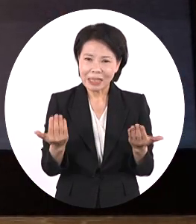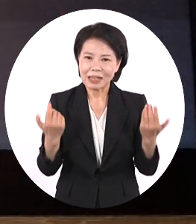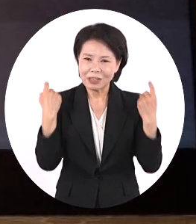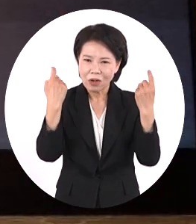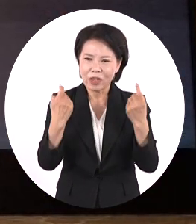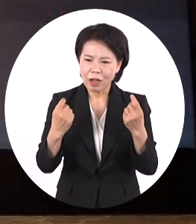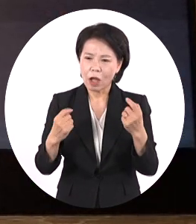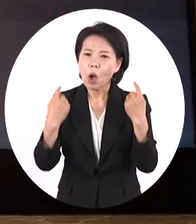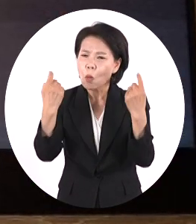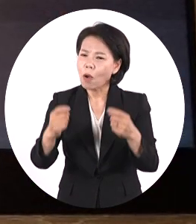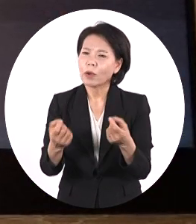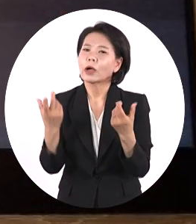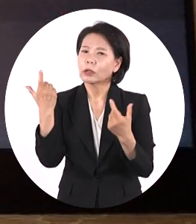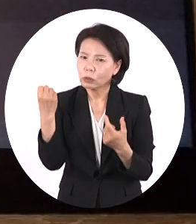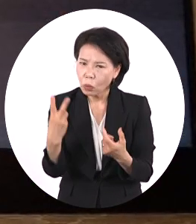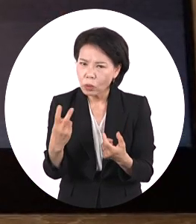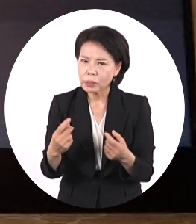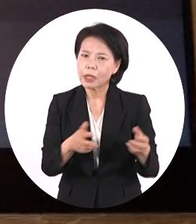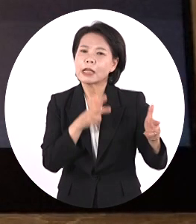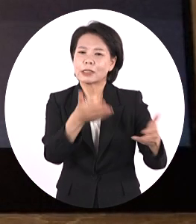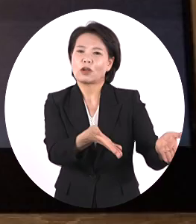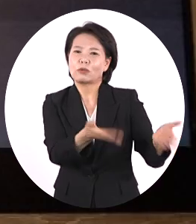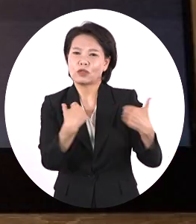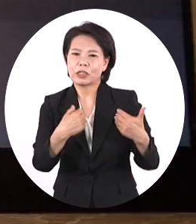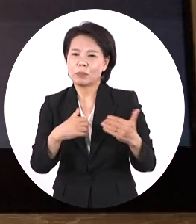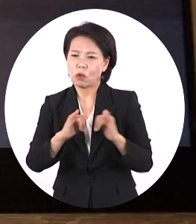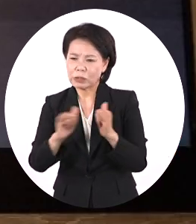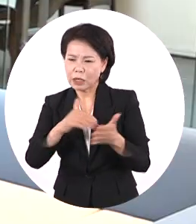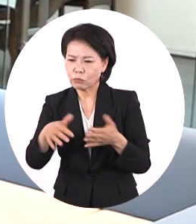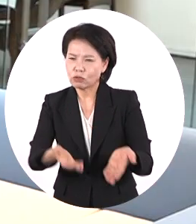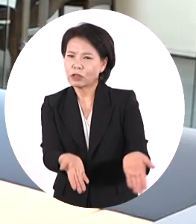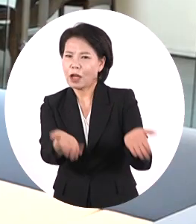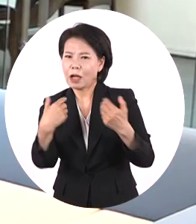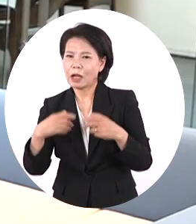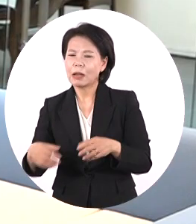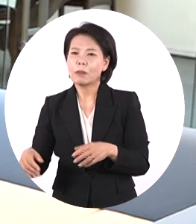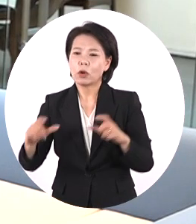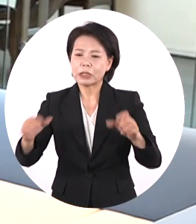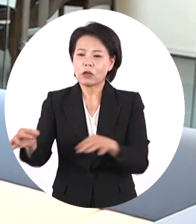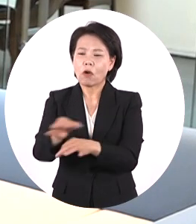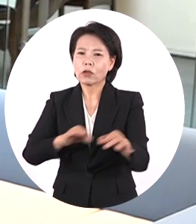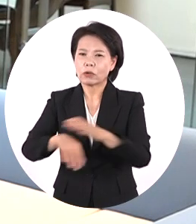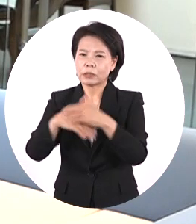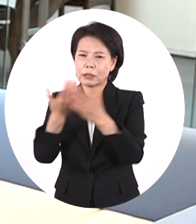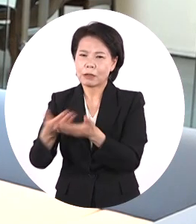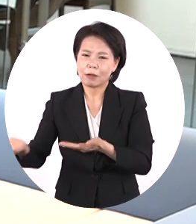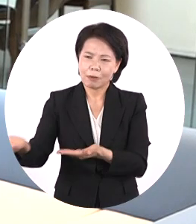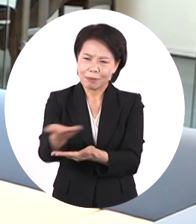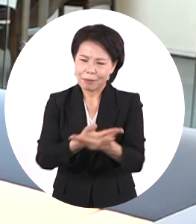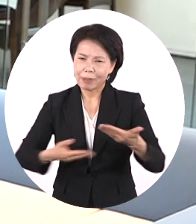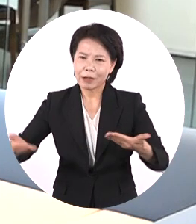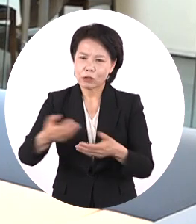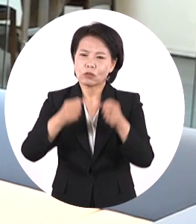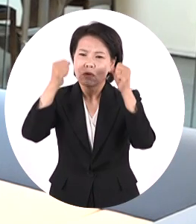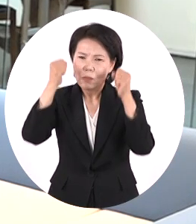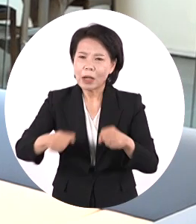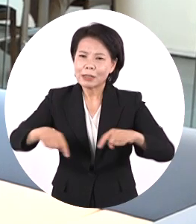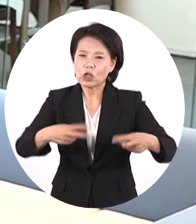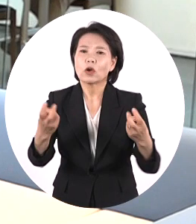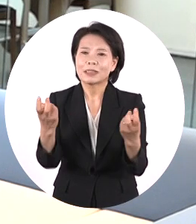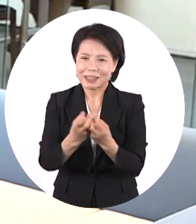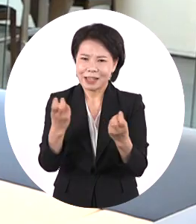제주워케이션은 관광을 넘어 기업 유치, 인구 유입, 지역경제 선순환을 연계한 체리형